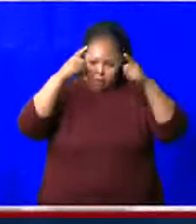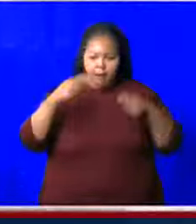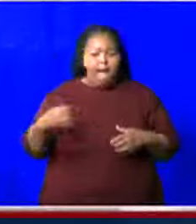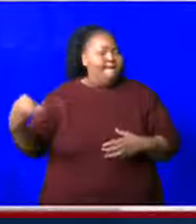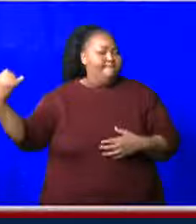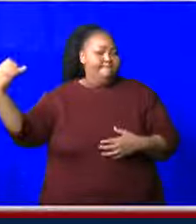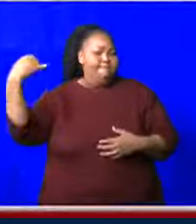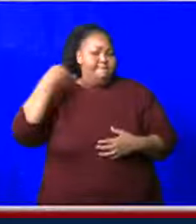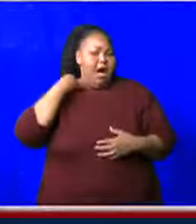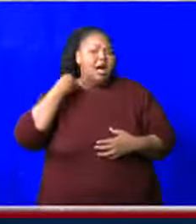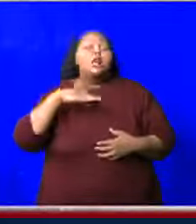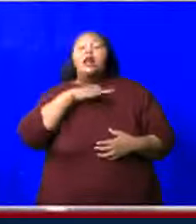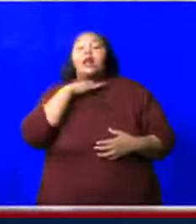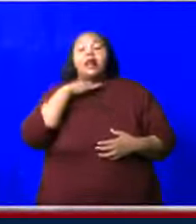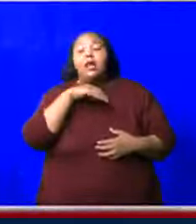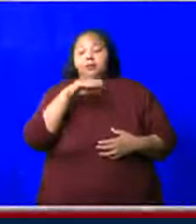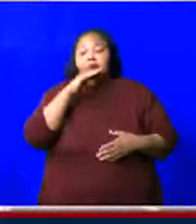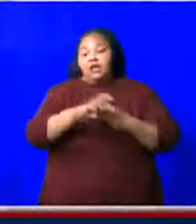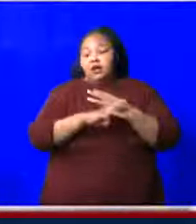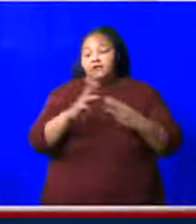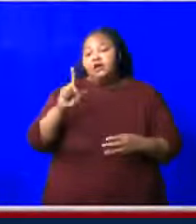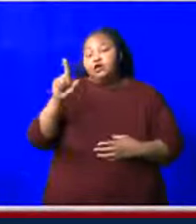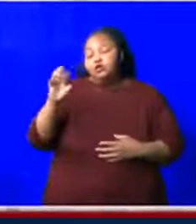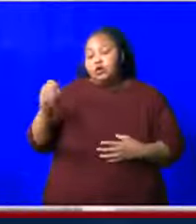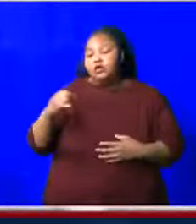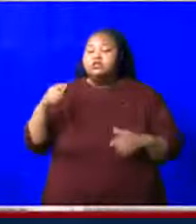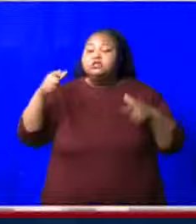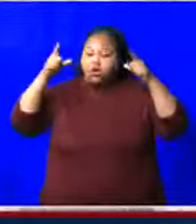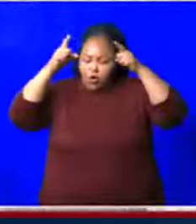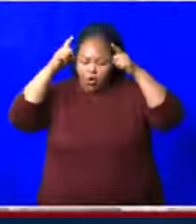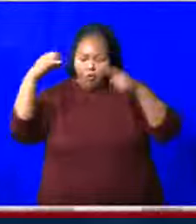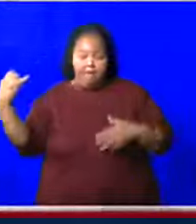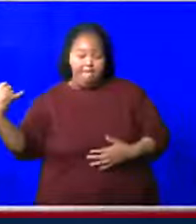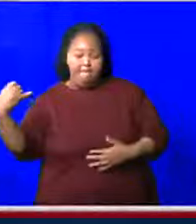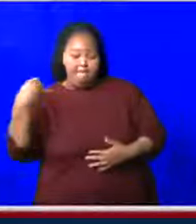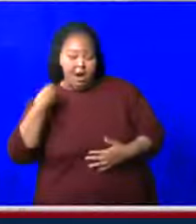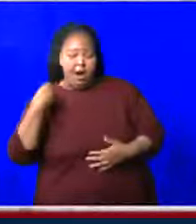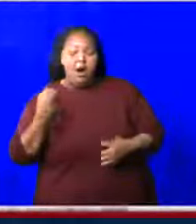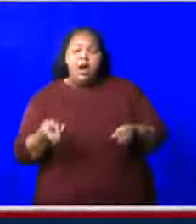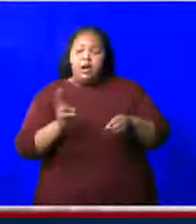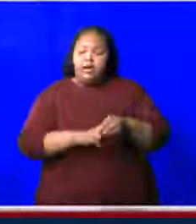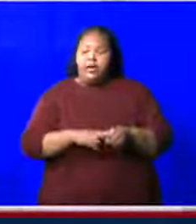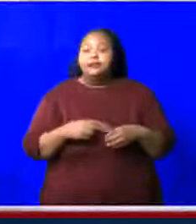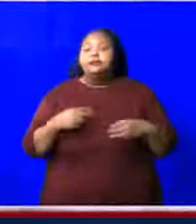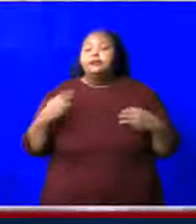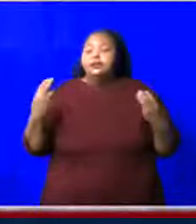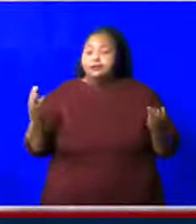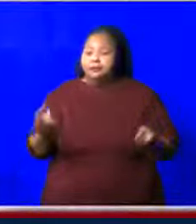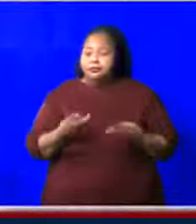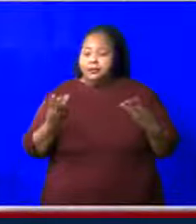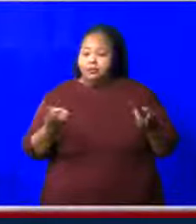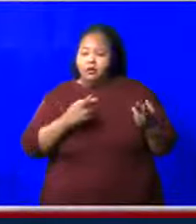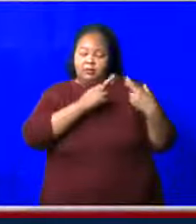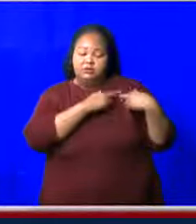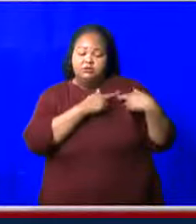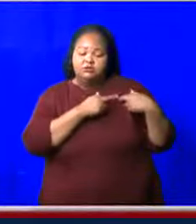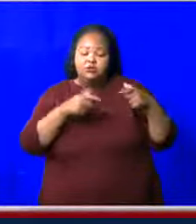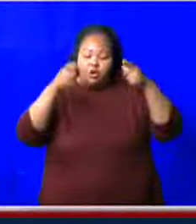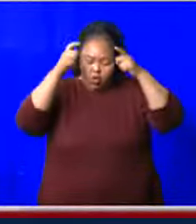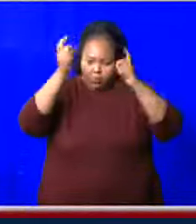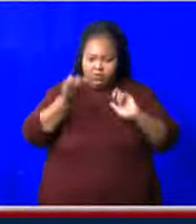tinkomo letingamakhulu amabili njalo ngeliviki nokuthi bafuyi labathengisa imfuyo yabo babhadalwa ngemva kwamalanga lamabili